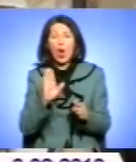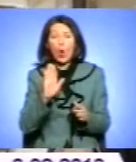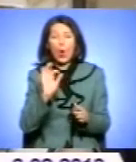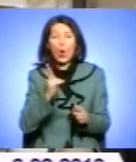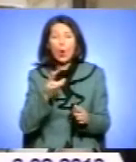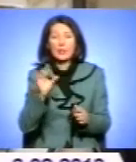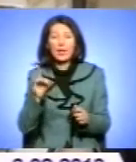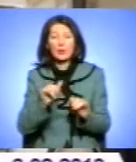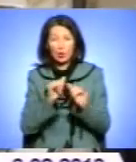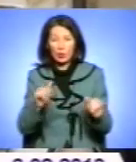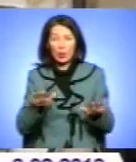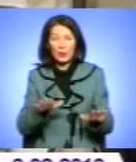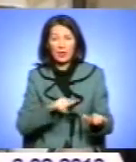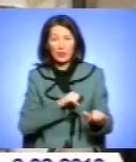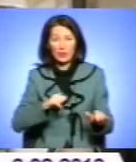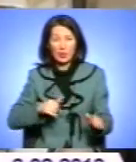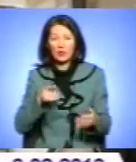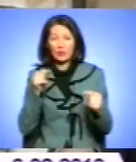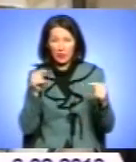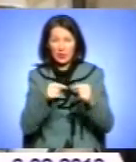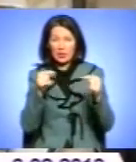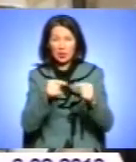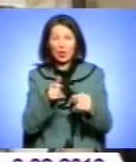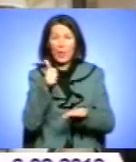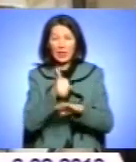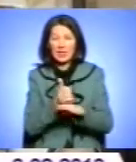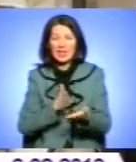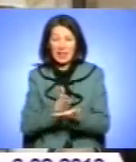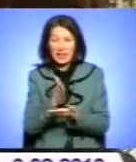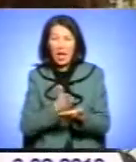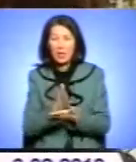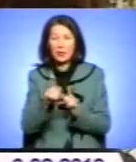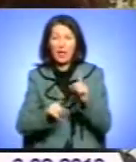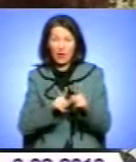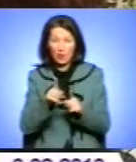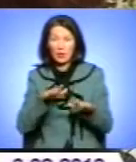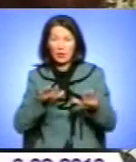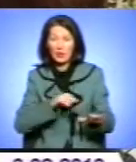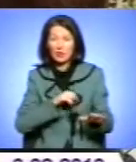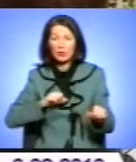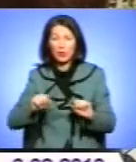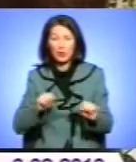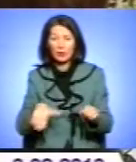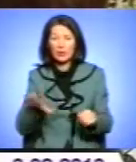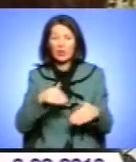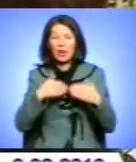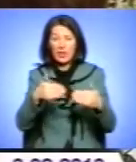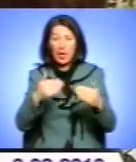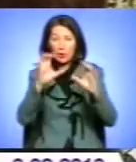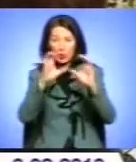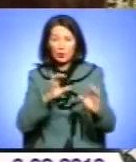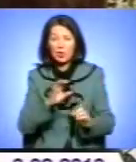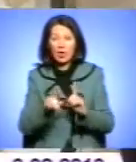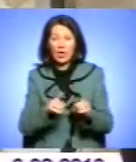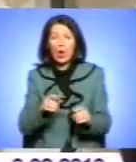самоврядування. Визначені пріоритетні напрямки реформи місцевого самоврядування. На всіх етапах конституційних перетворень Україна розраховує